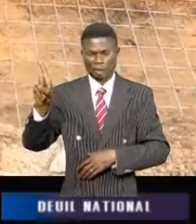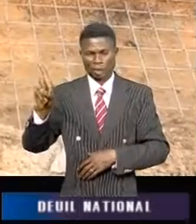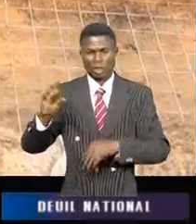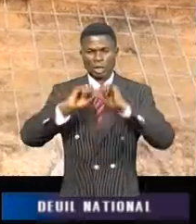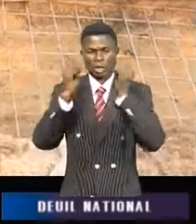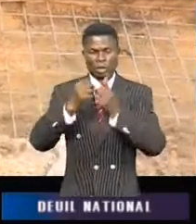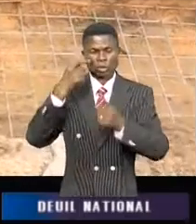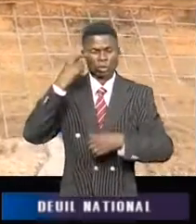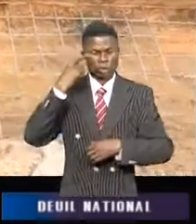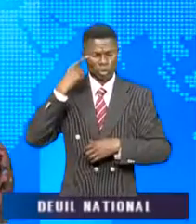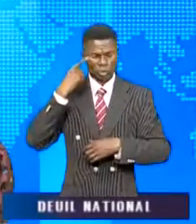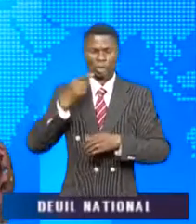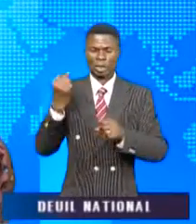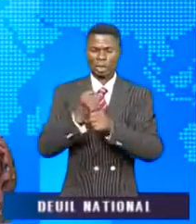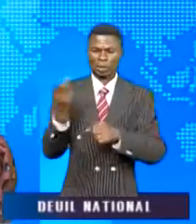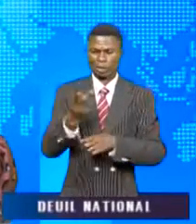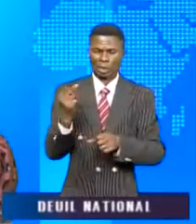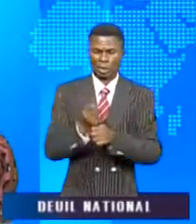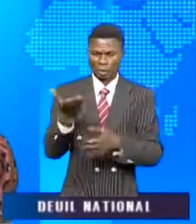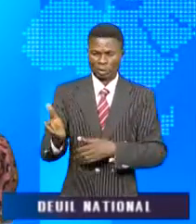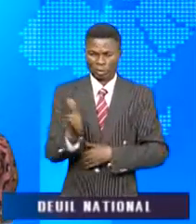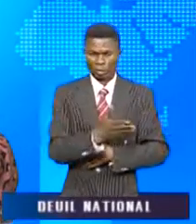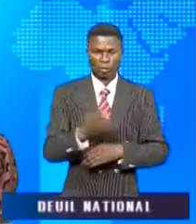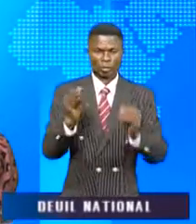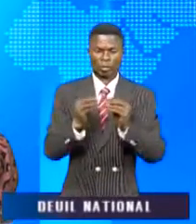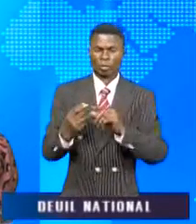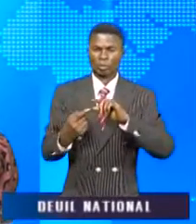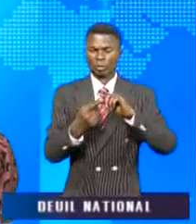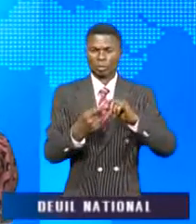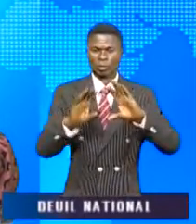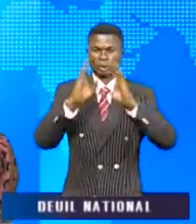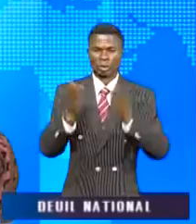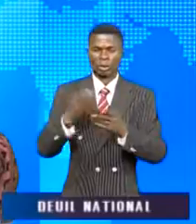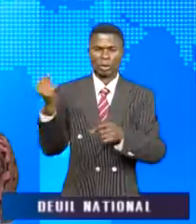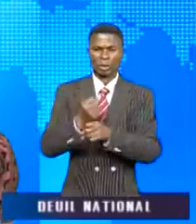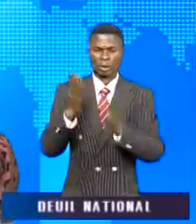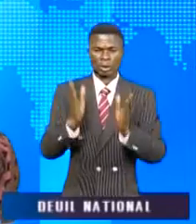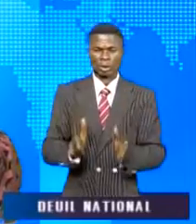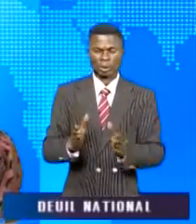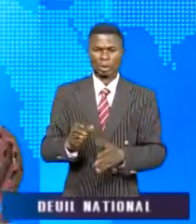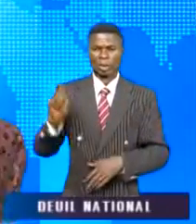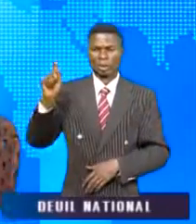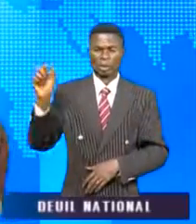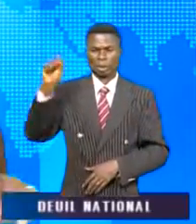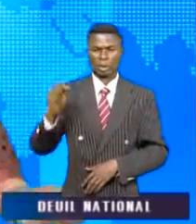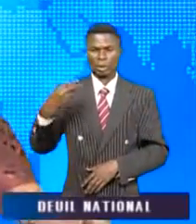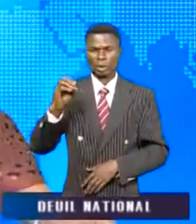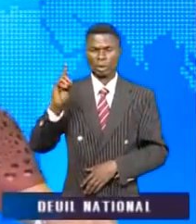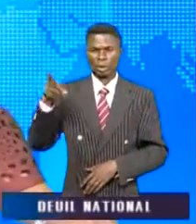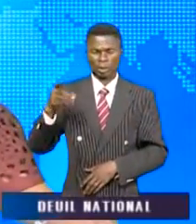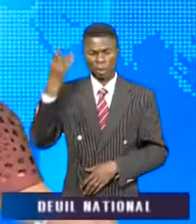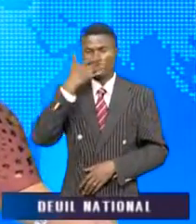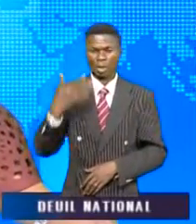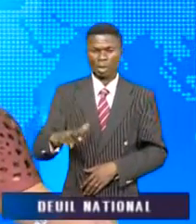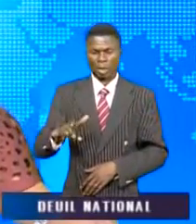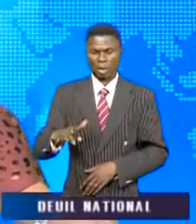comme entreprise attributaire. La session extraordinaire de la commission provinciale routière de la Tchopo, tenue à Kisangani,